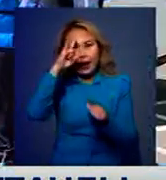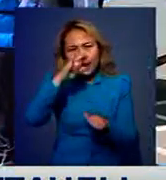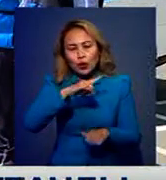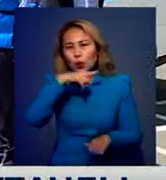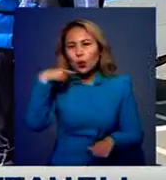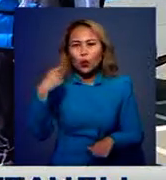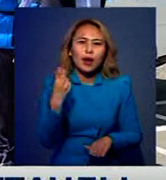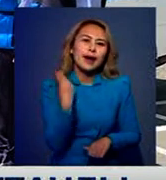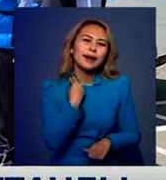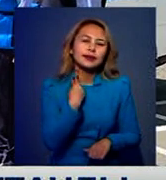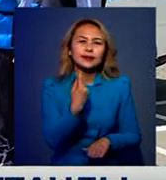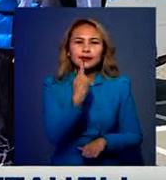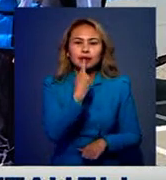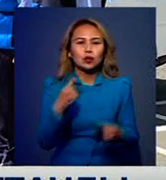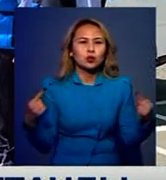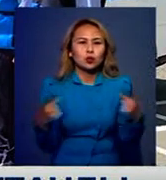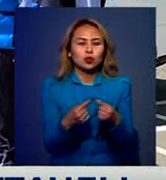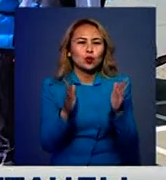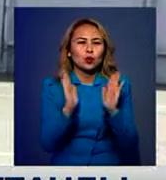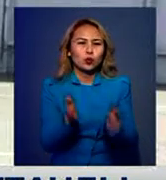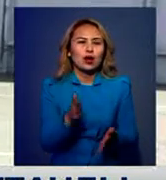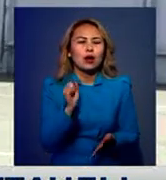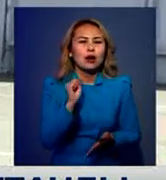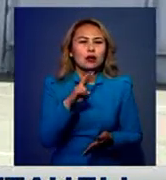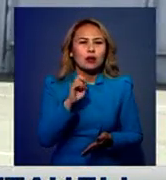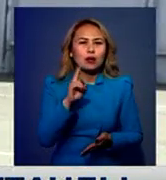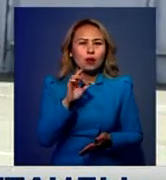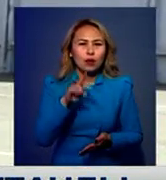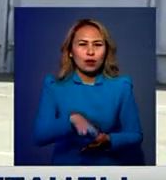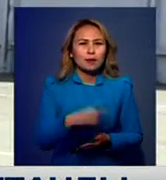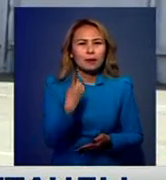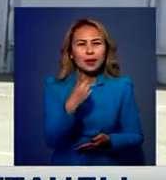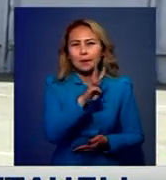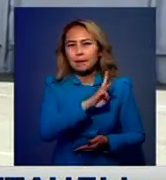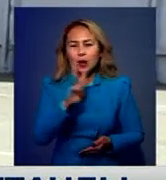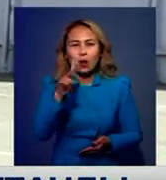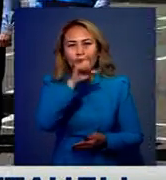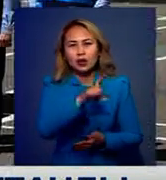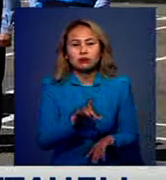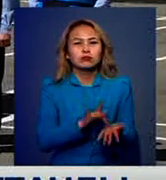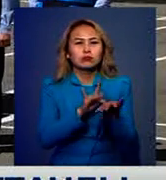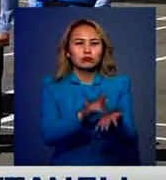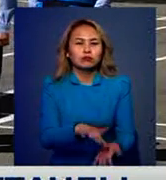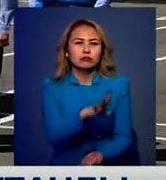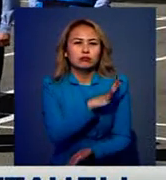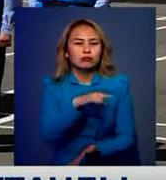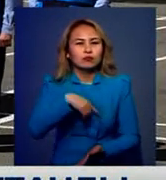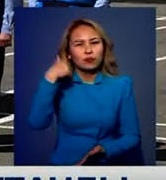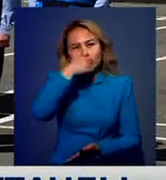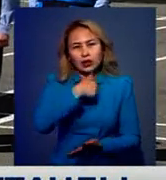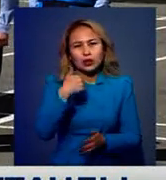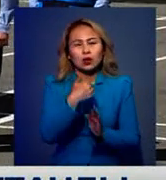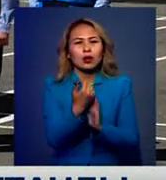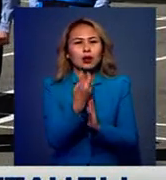орыс, ағылшын, қытай тілдерін жетік меңгерген. Айта кетсек, былтыр Алакөлге 1 миллионнан аса саяхатшы келді. Биыл